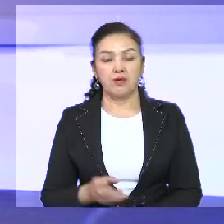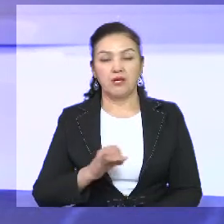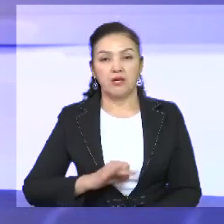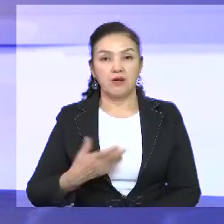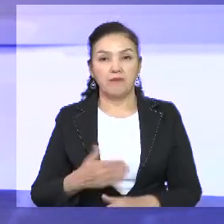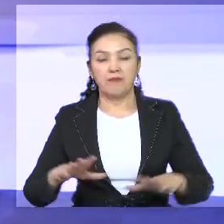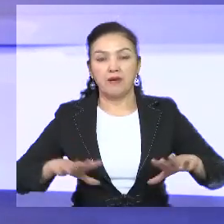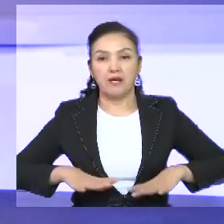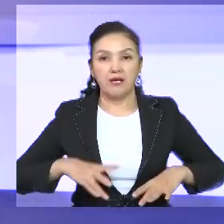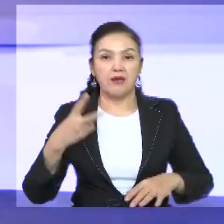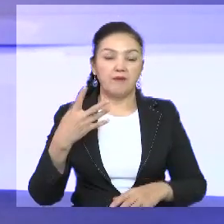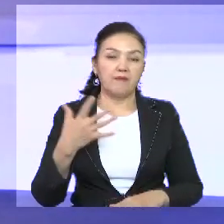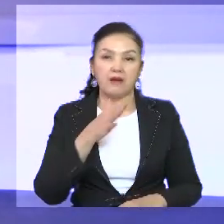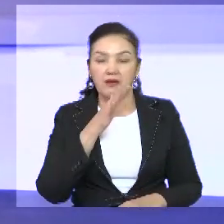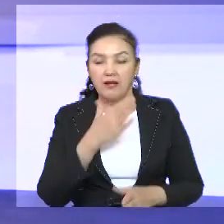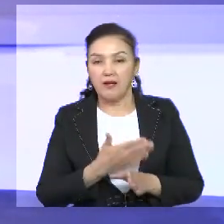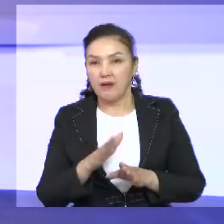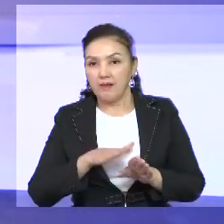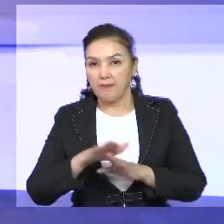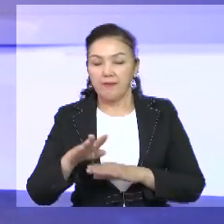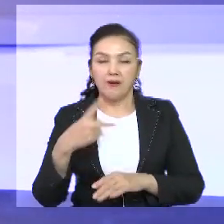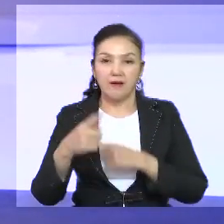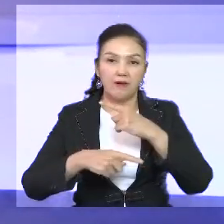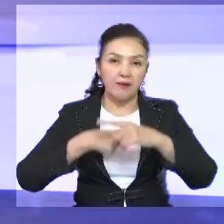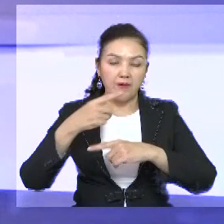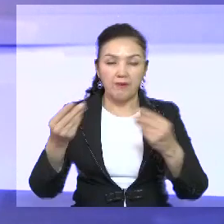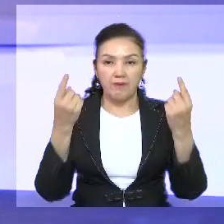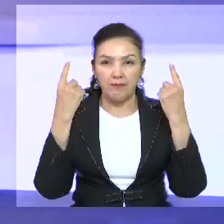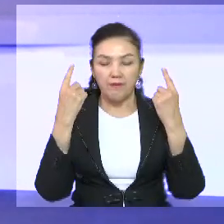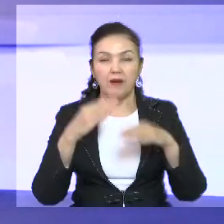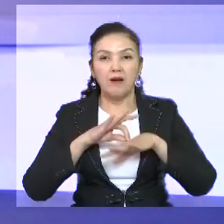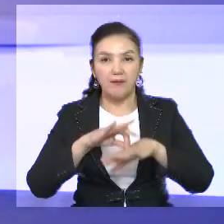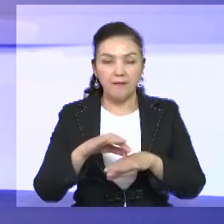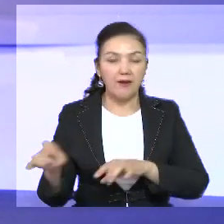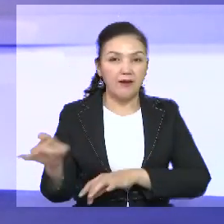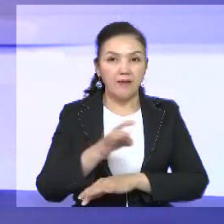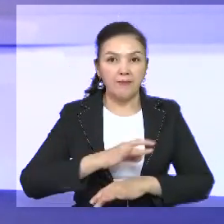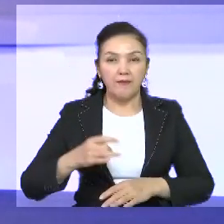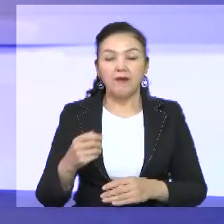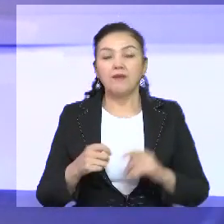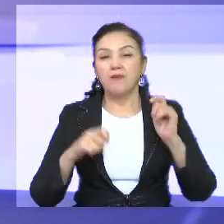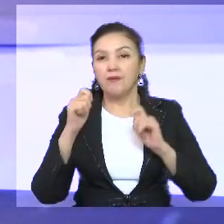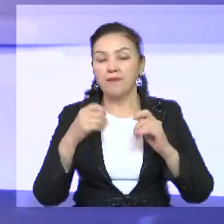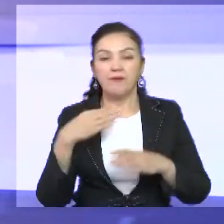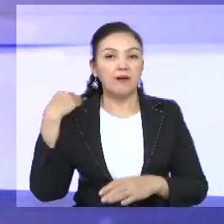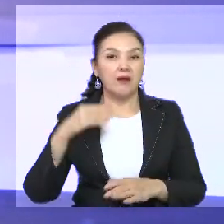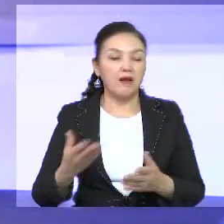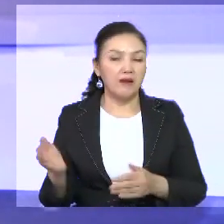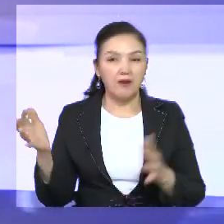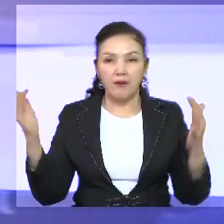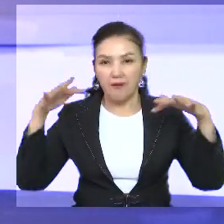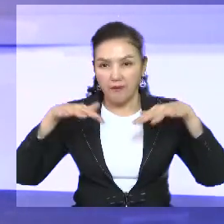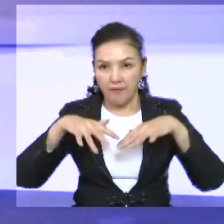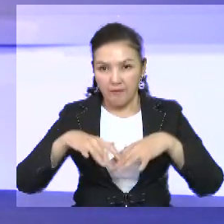Мугалжарская породе лошадей 25 лет. Отметить четвертьвековой юбилей решили проведением республиканского форума. В Актобе съехались